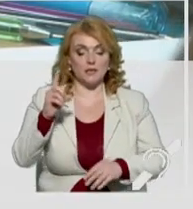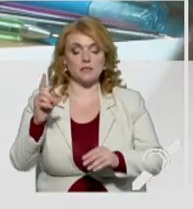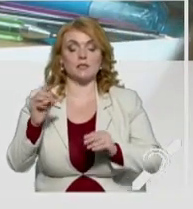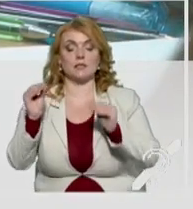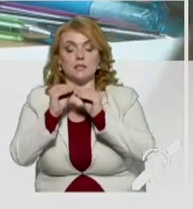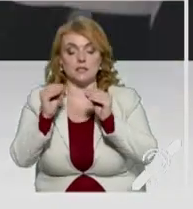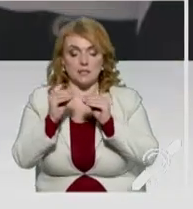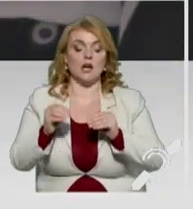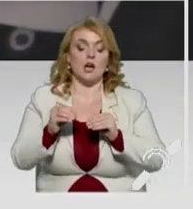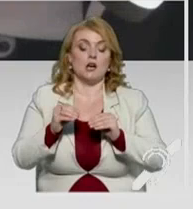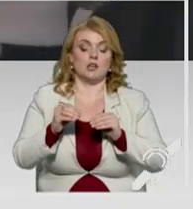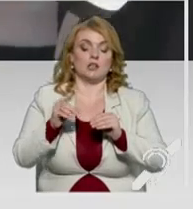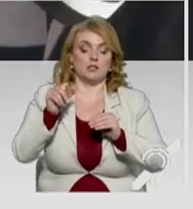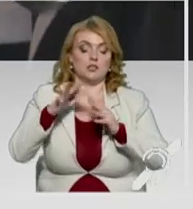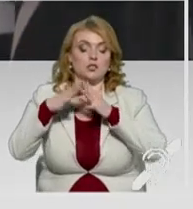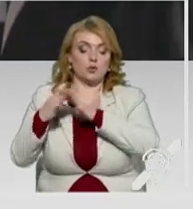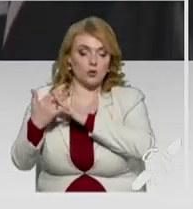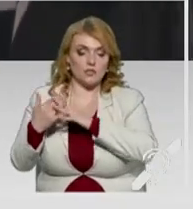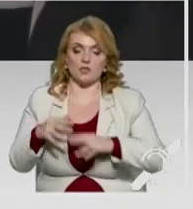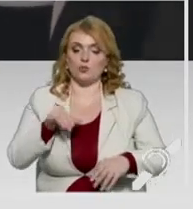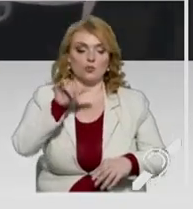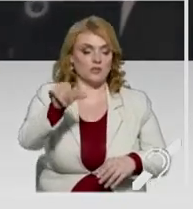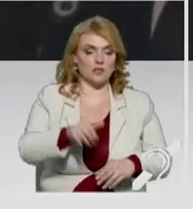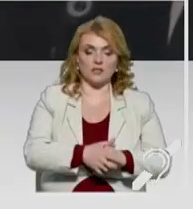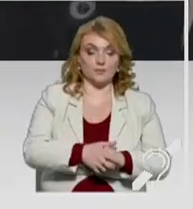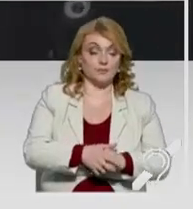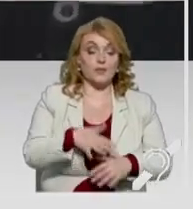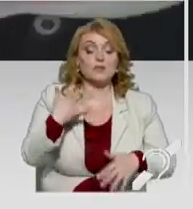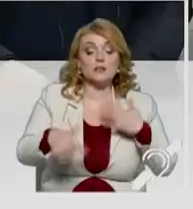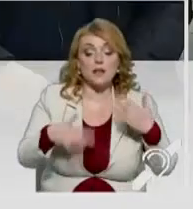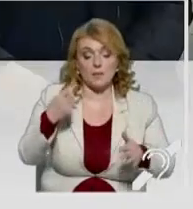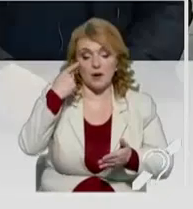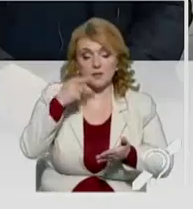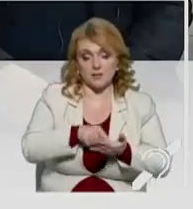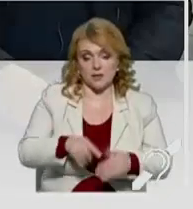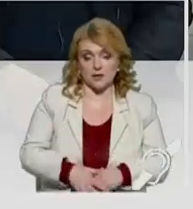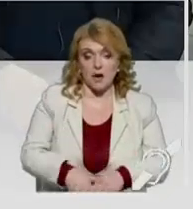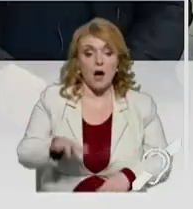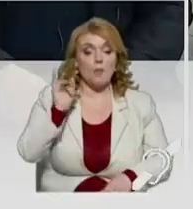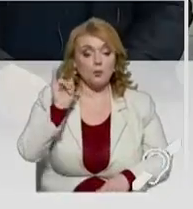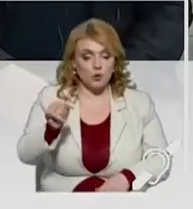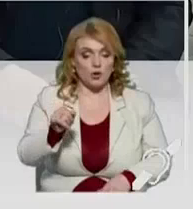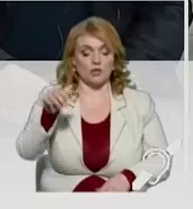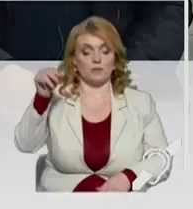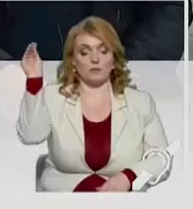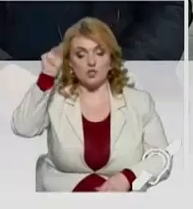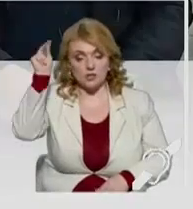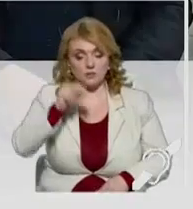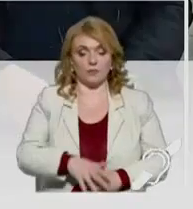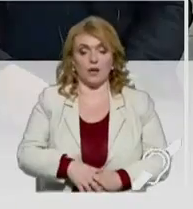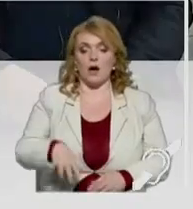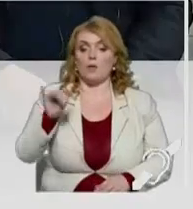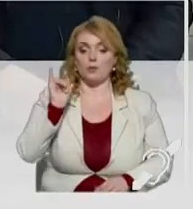mediul rural nu ating un nivel minim de competență la citire și matematică. Responsabilii își propun implementarea proiectului până în